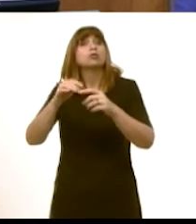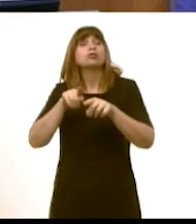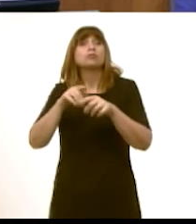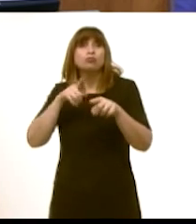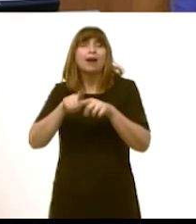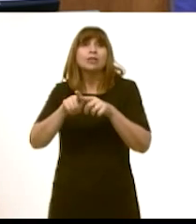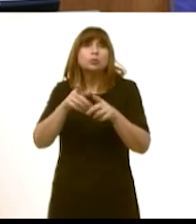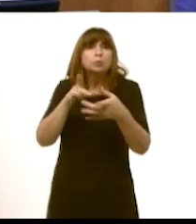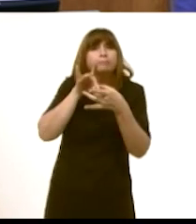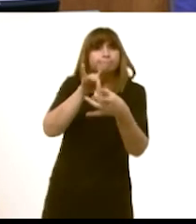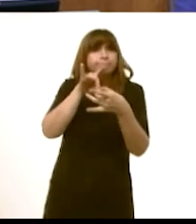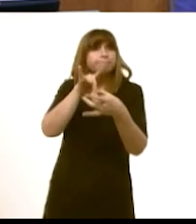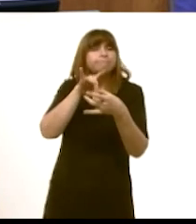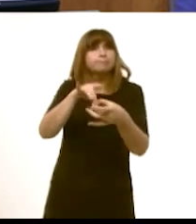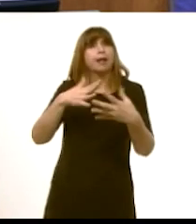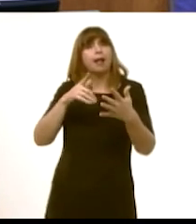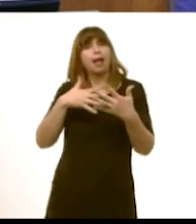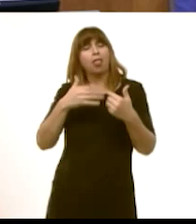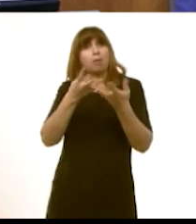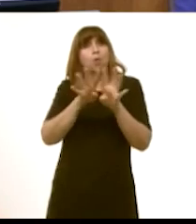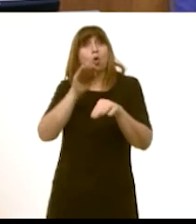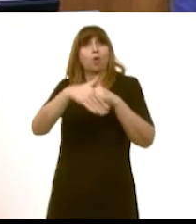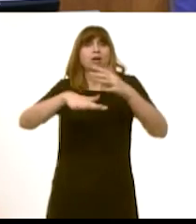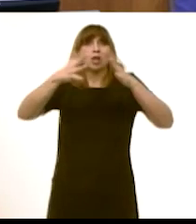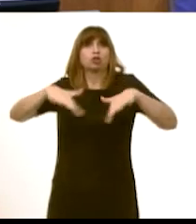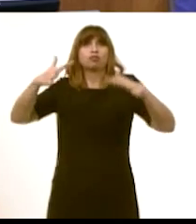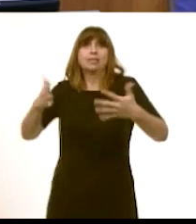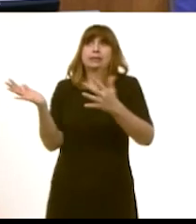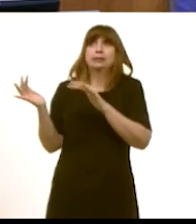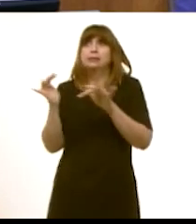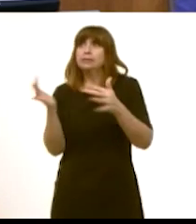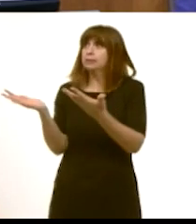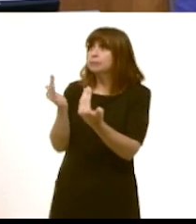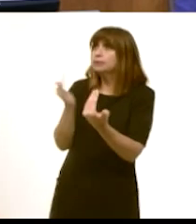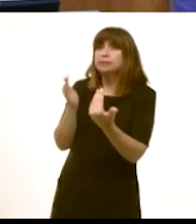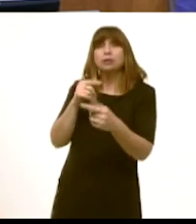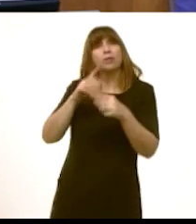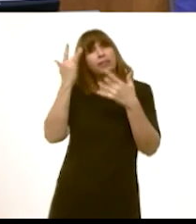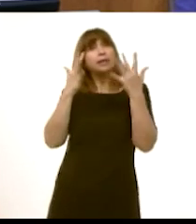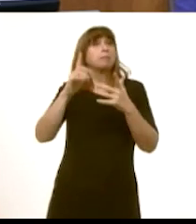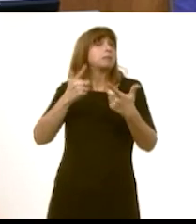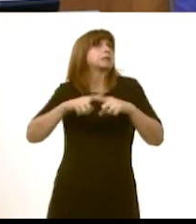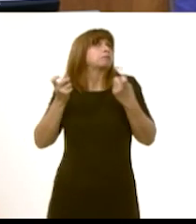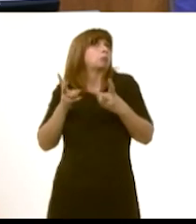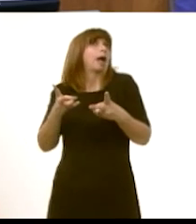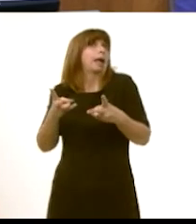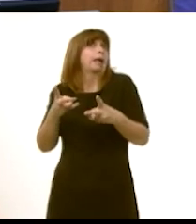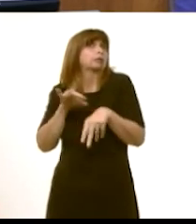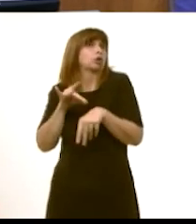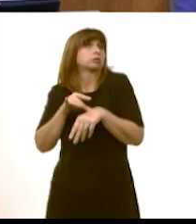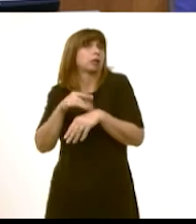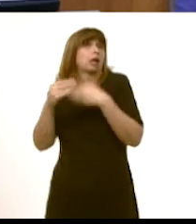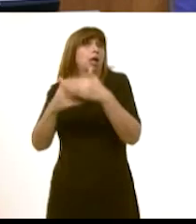hwnna. Styried ffyrdd eraill o weithredu, sef enghraifft cael mwy o doctoriaid o feddygon